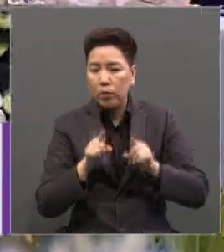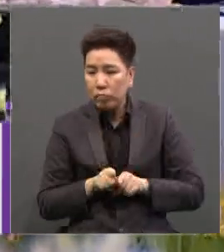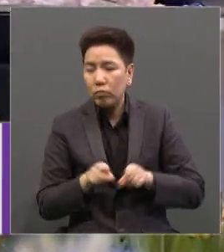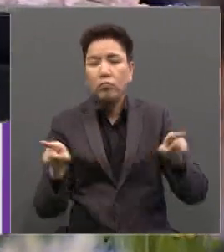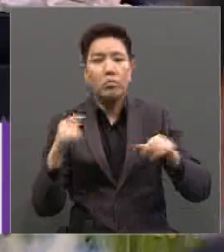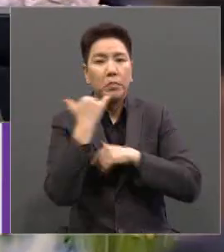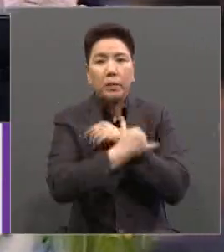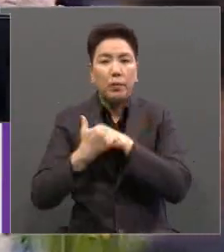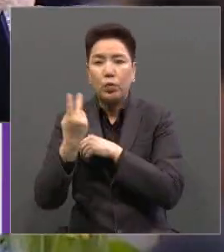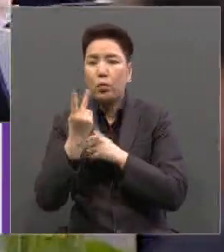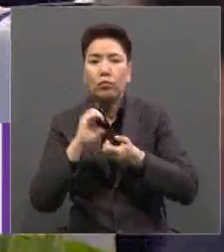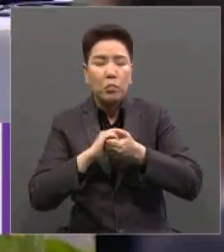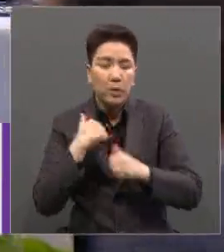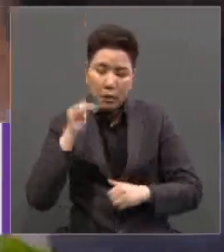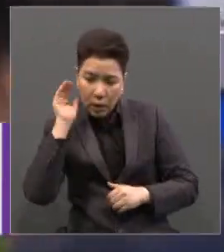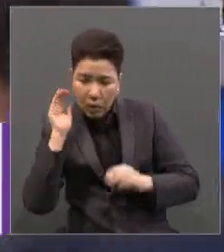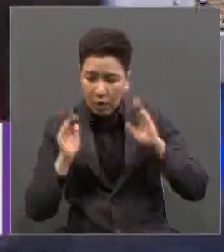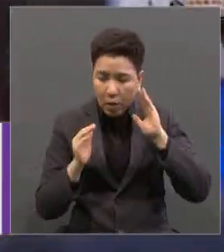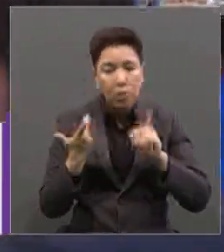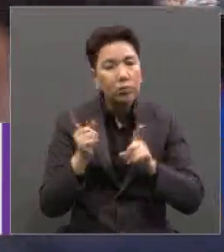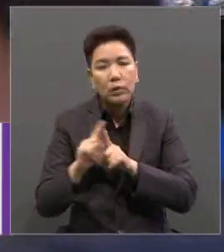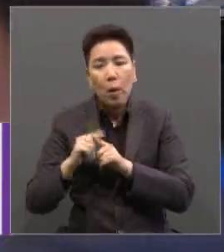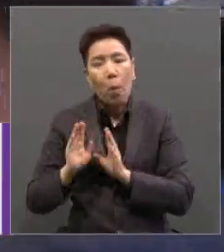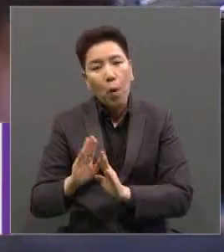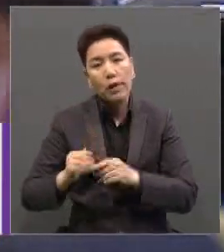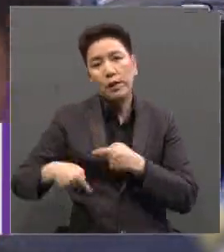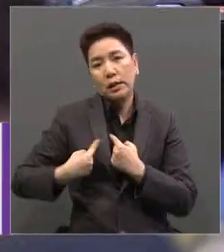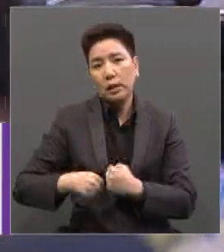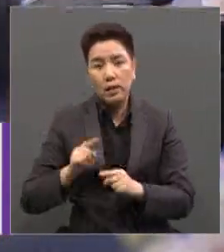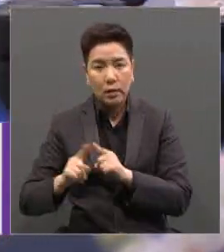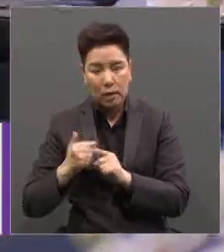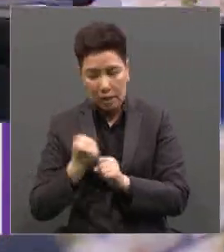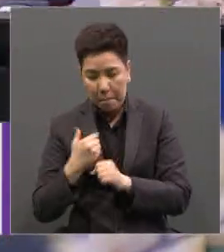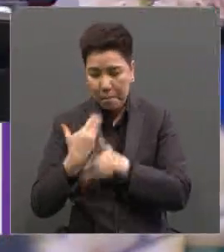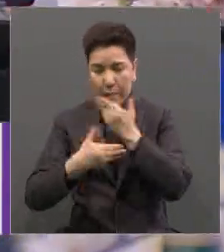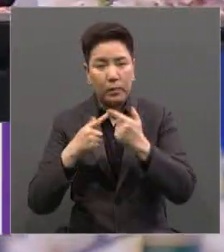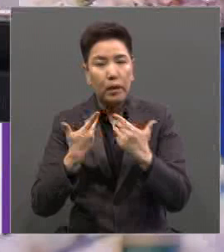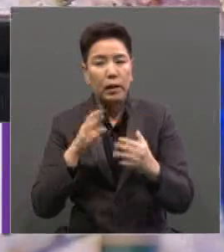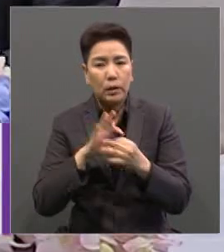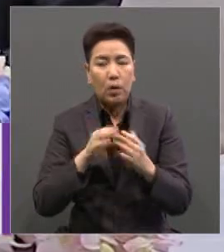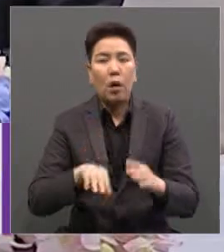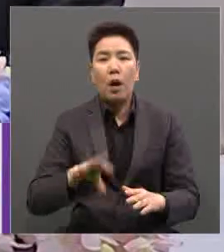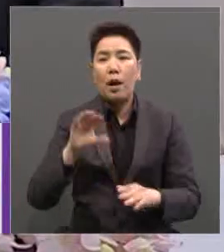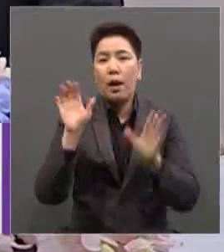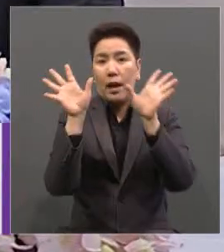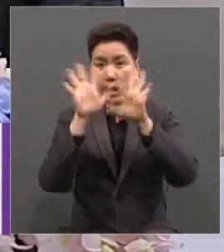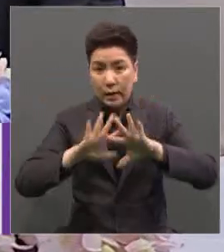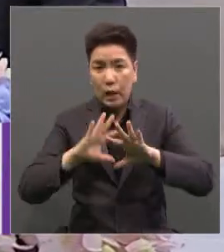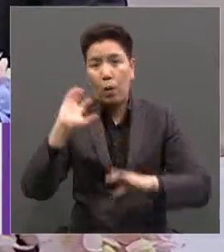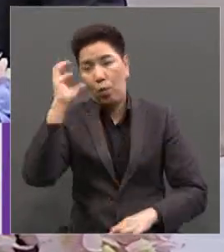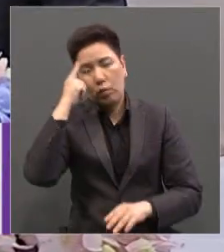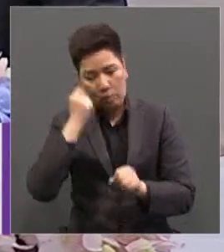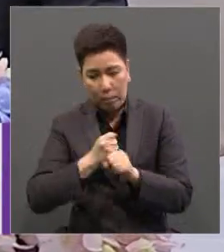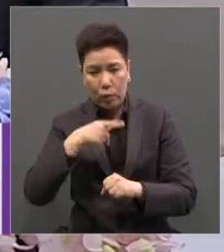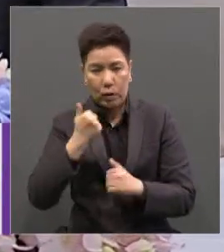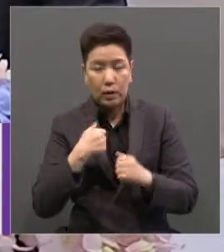ทั้ง 2ประเทศมาโดยตลอดโดยมีความไว้วางใจซึ่งกันและกันแล้วก็ร่วมทำประโยชน์ในเชิงสร้างสรรค์ให้กับภูมิภาคและโลกครับส่วน